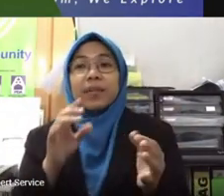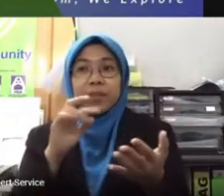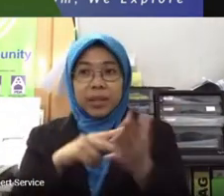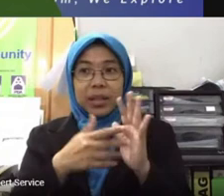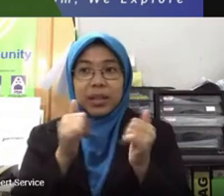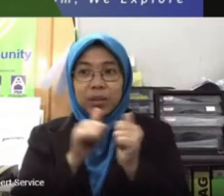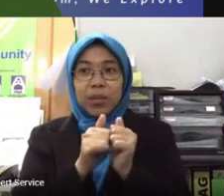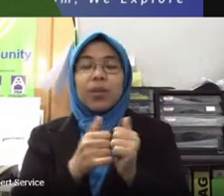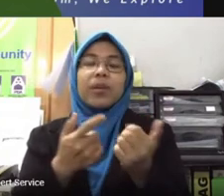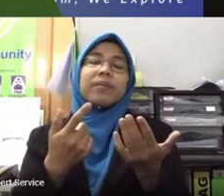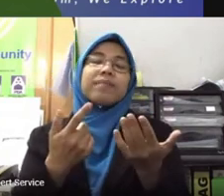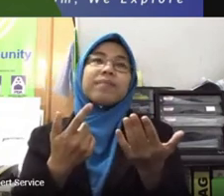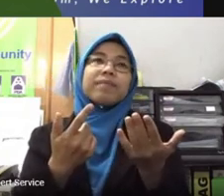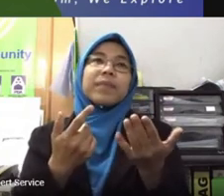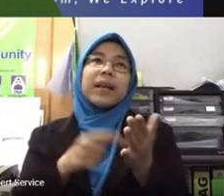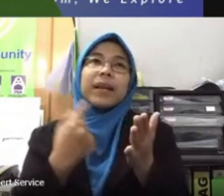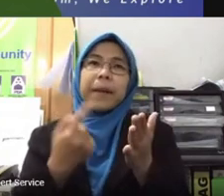Okey, saya kat situ kadang-kadang